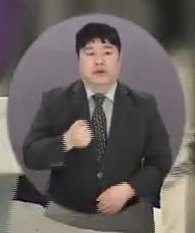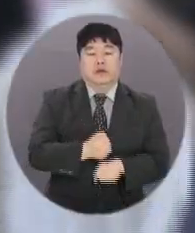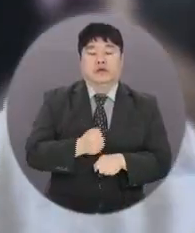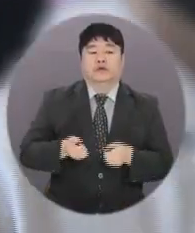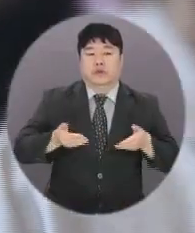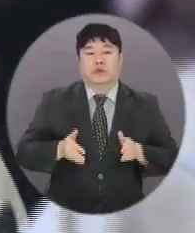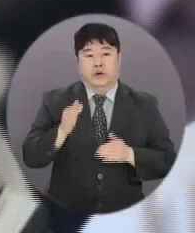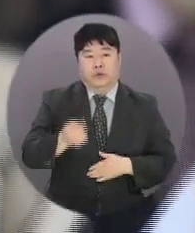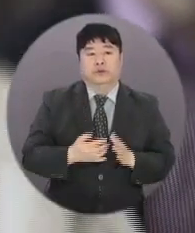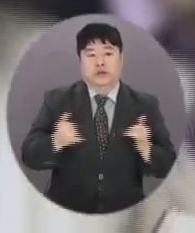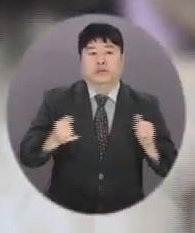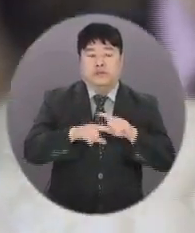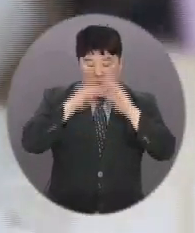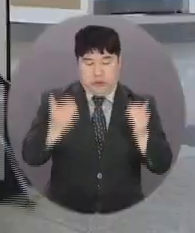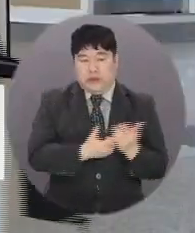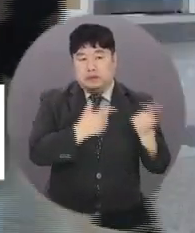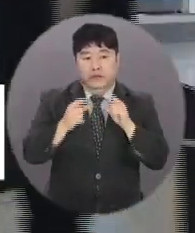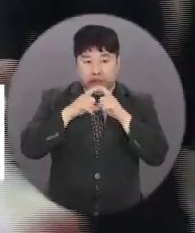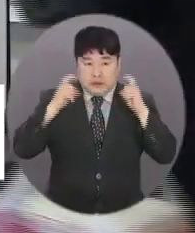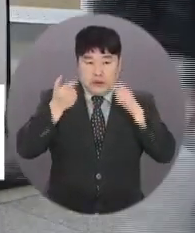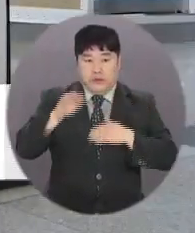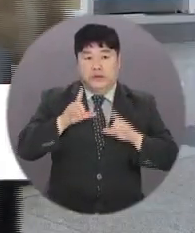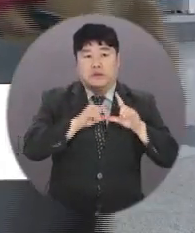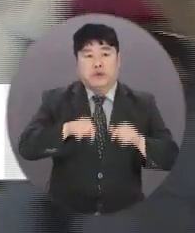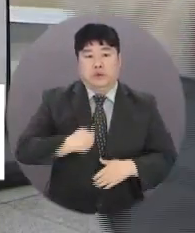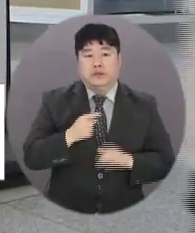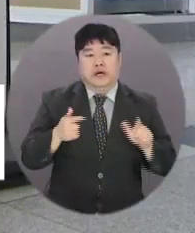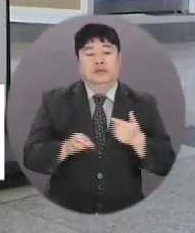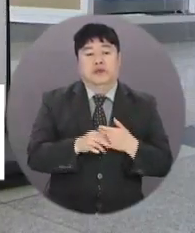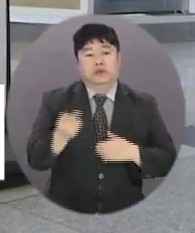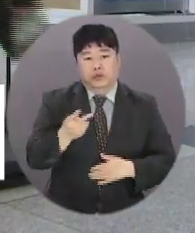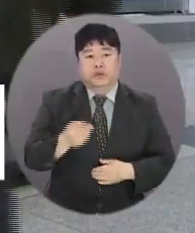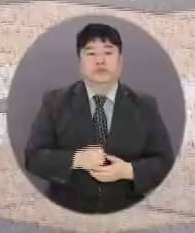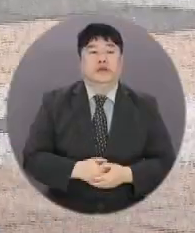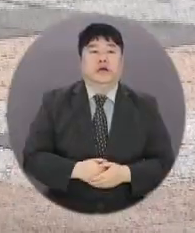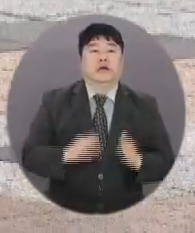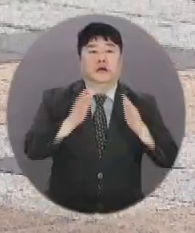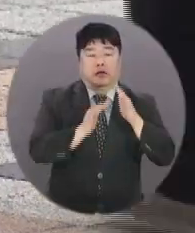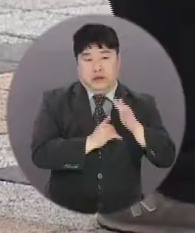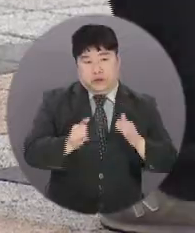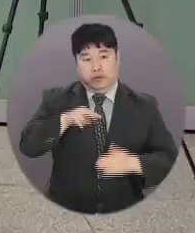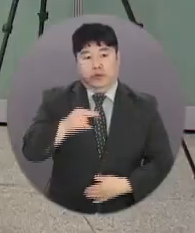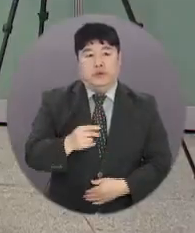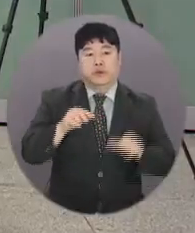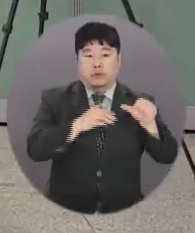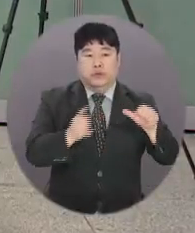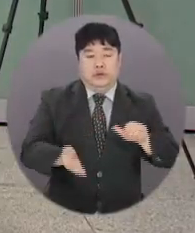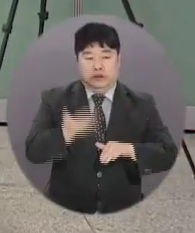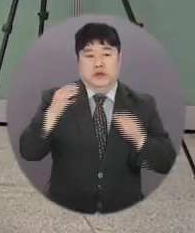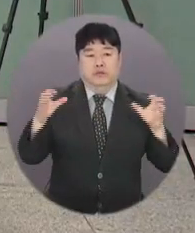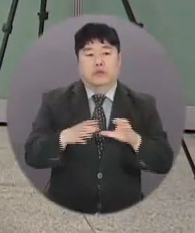귀성객들. 하나같이 마스크를 쓰고 있는데 대부분 혼자 아니면 둘입니다. 가족이라 할지라도 5인 이상